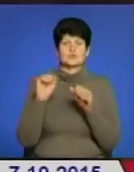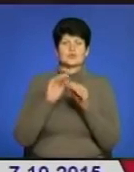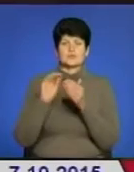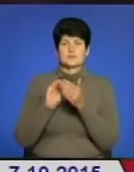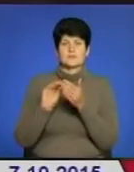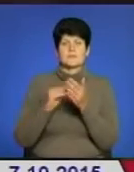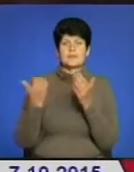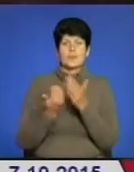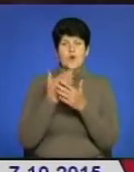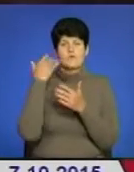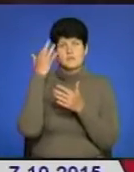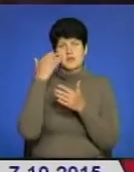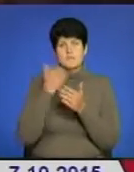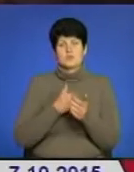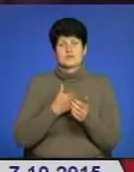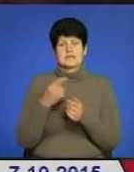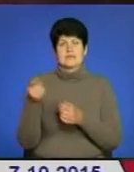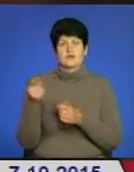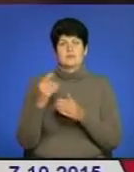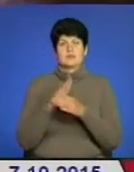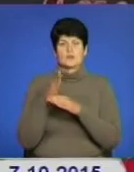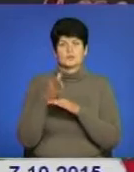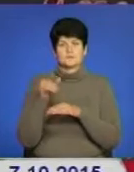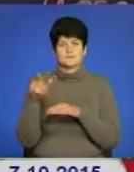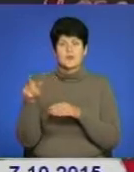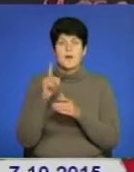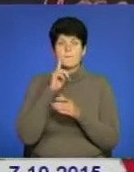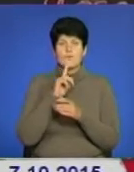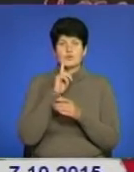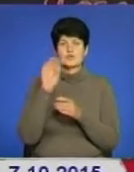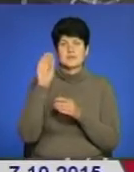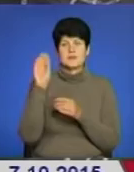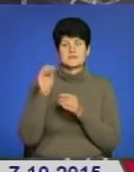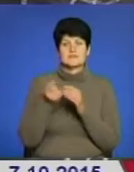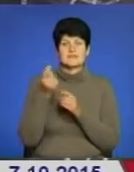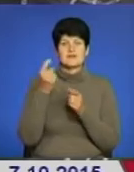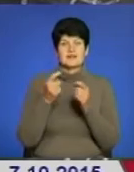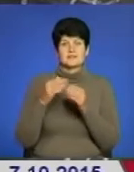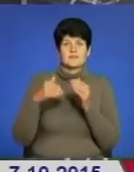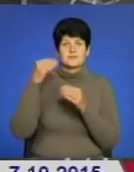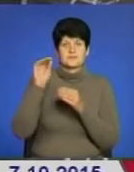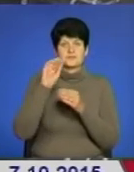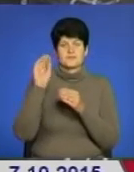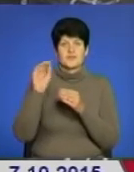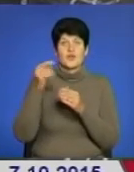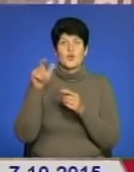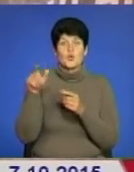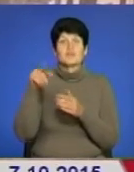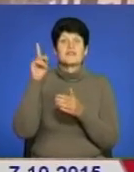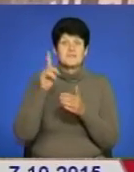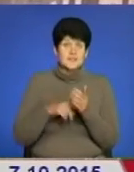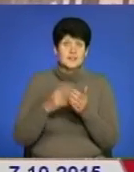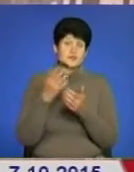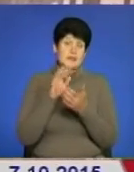нові мрії і побажання тернополян та гостей міста. А поки що написи з'являються поверх попередніх. Люди вірять, що